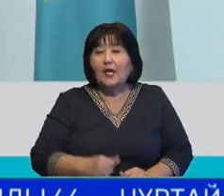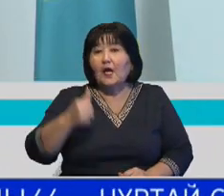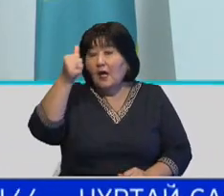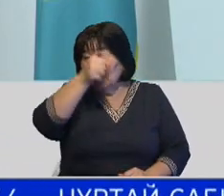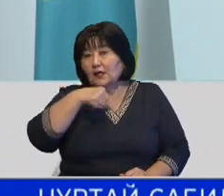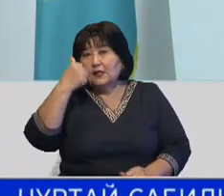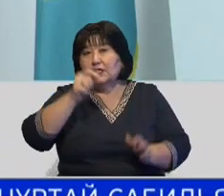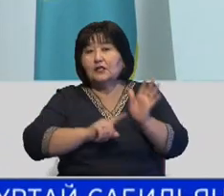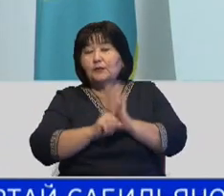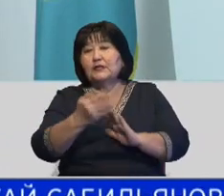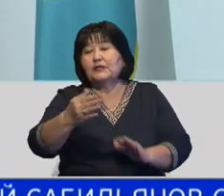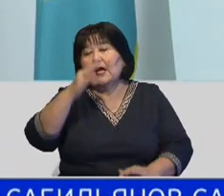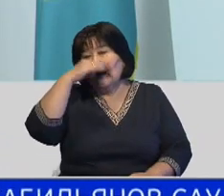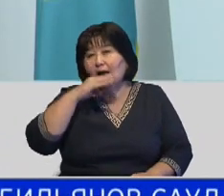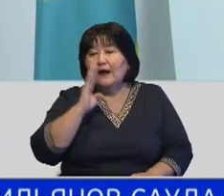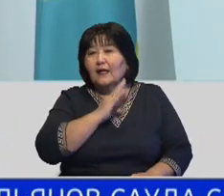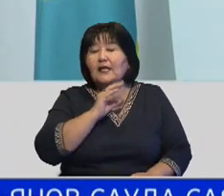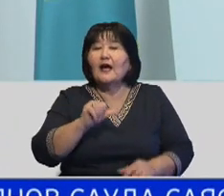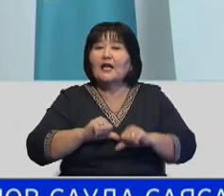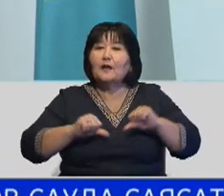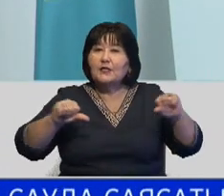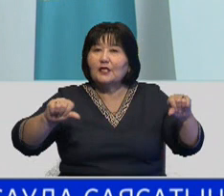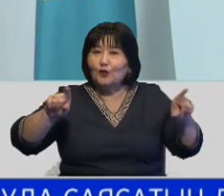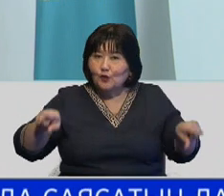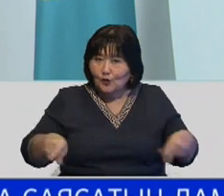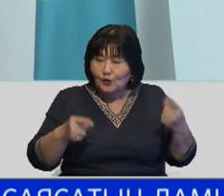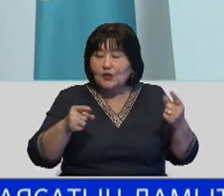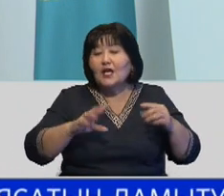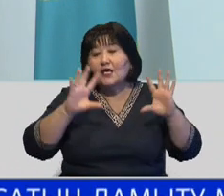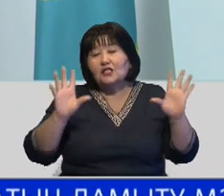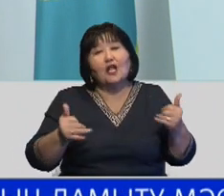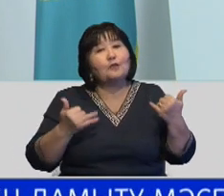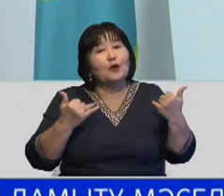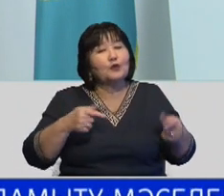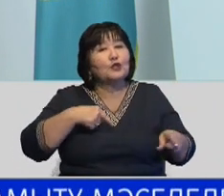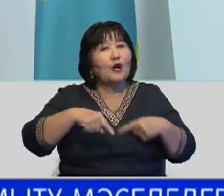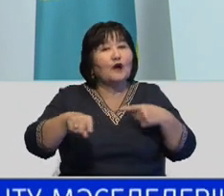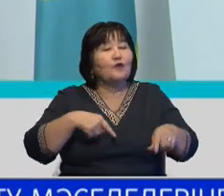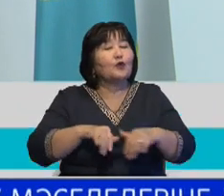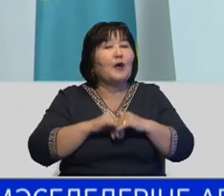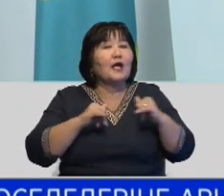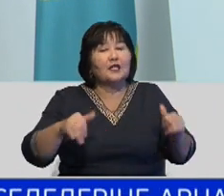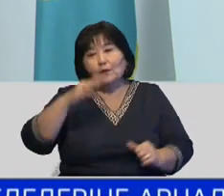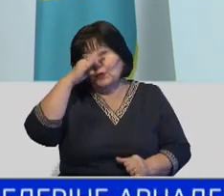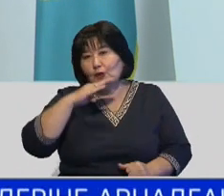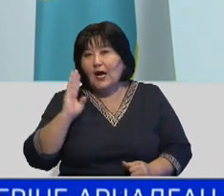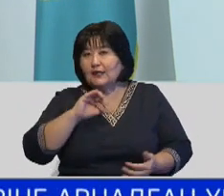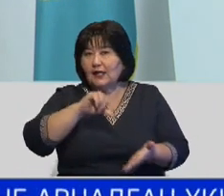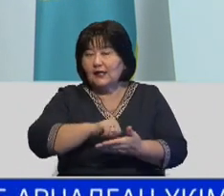басында осы ата-аналар комитетін құрдық. Жалпы осы футбол дамытуға ата-аналардың